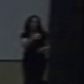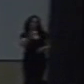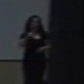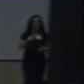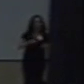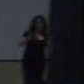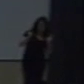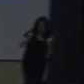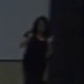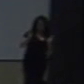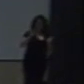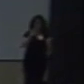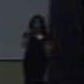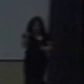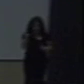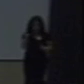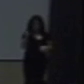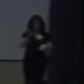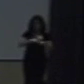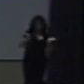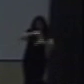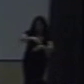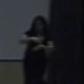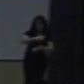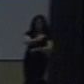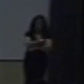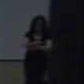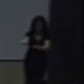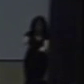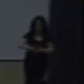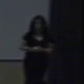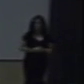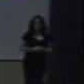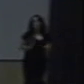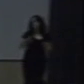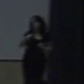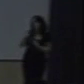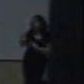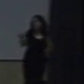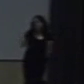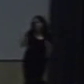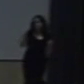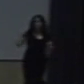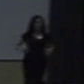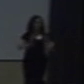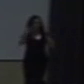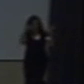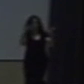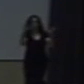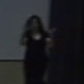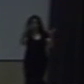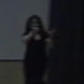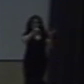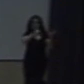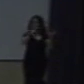que estigui lliure de culpa que tira la primera pedra, no? També. Però bueno, el que us comentava és això, no? La revolució que s'està experimentant